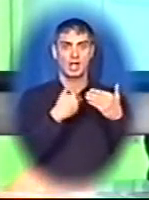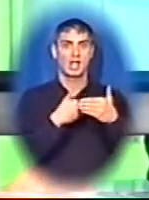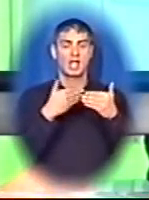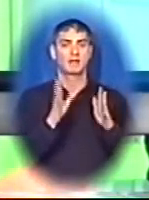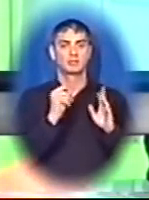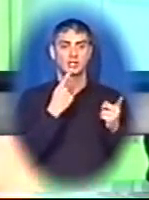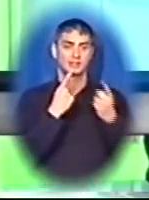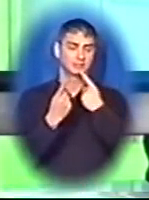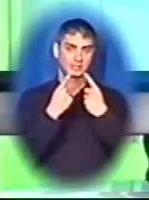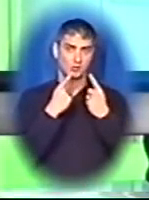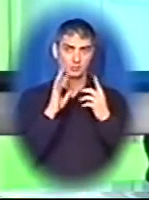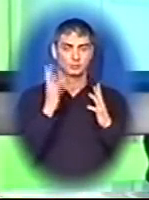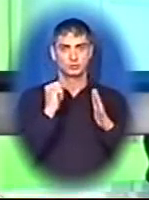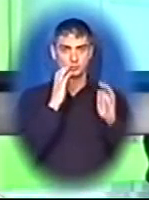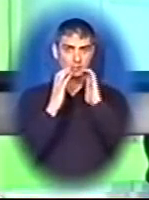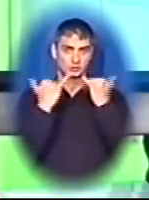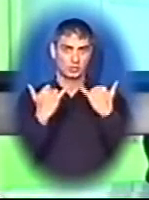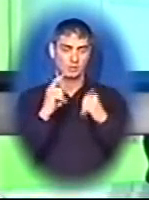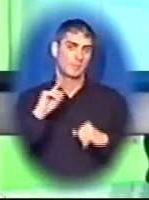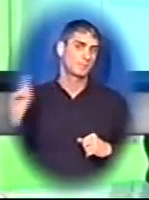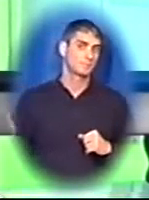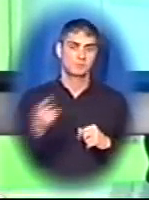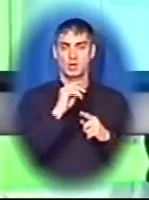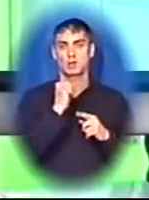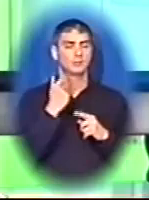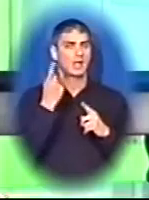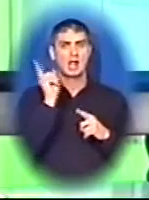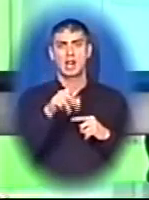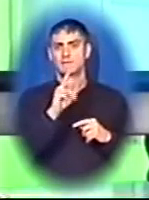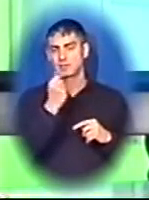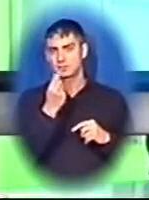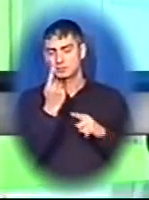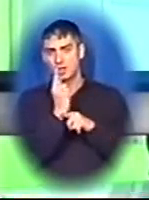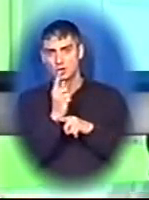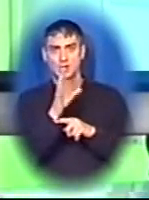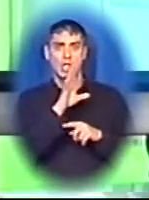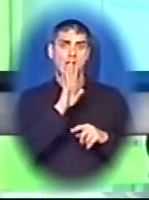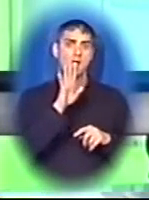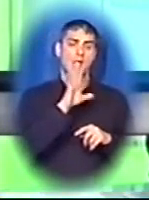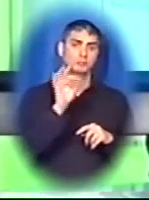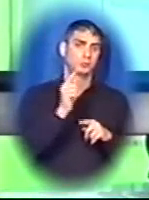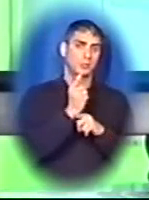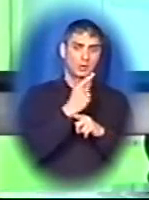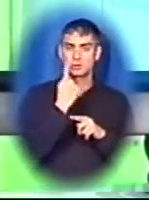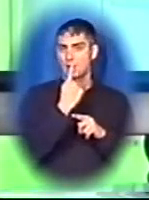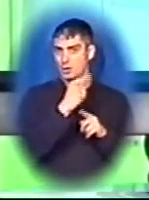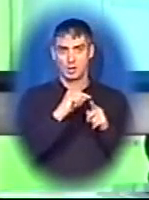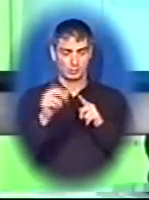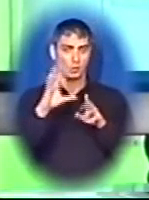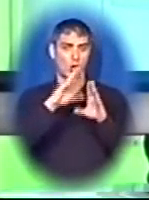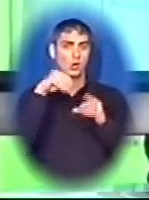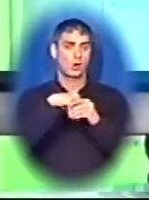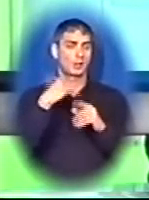של שיחות, זה מה שיש בתקשורת היום בכל הערוצים, 1,000 דקות, 500 דקות לכל הערוצים, כולל